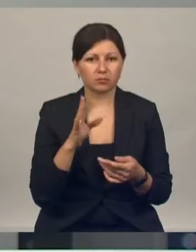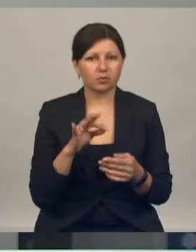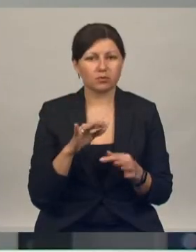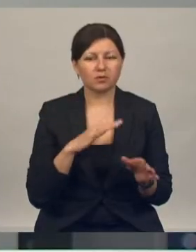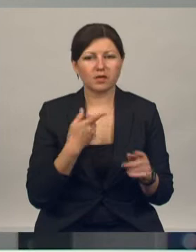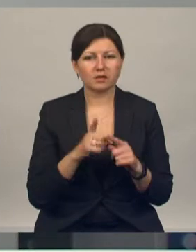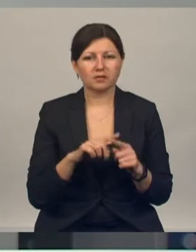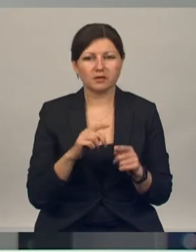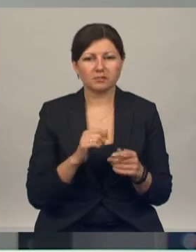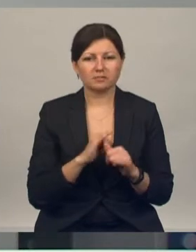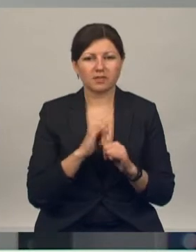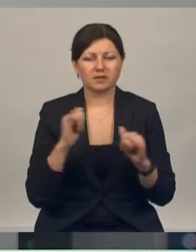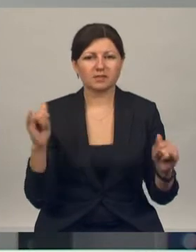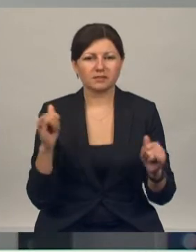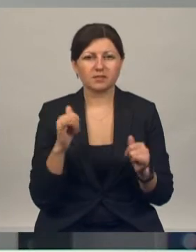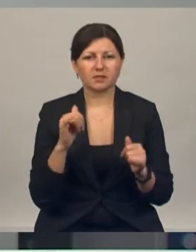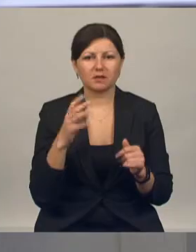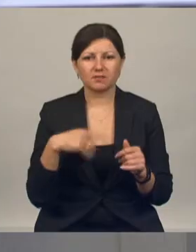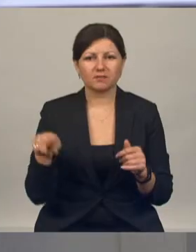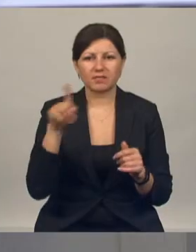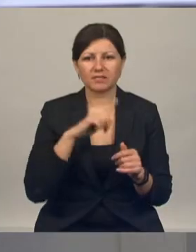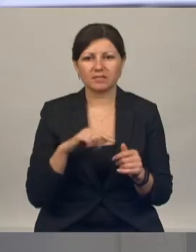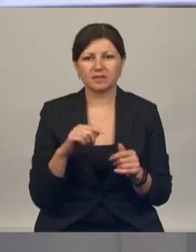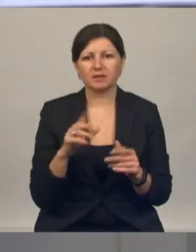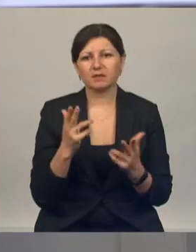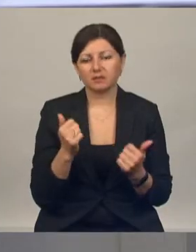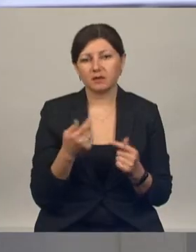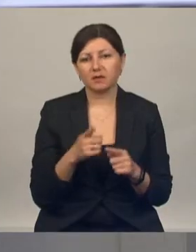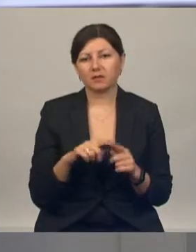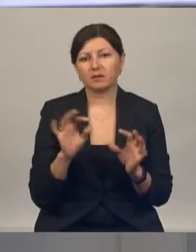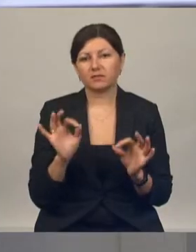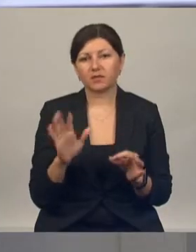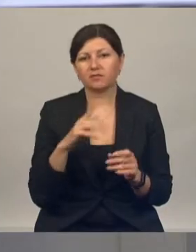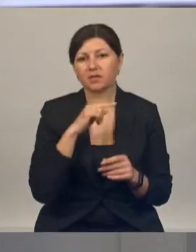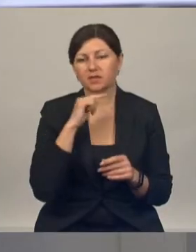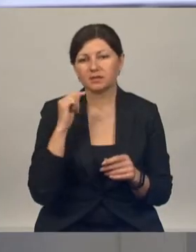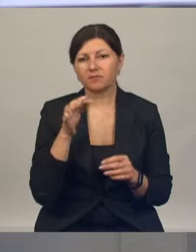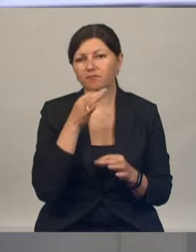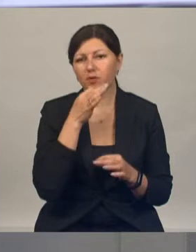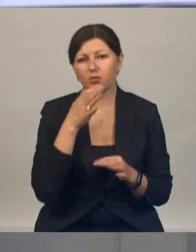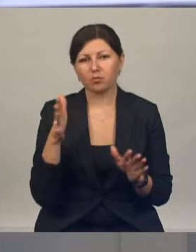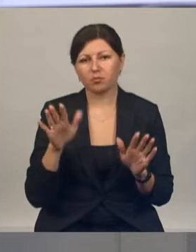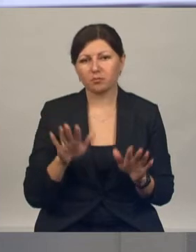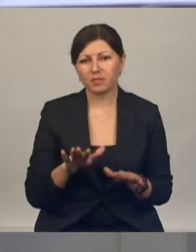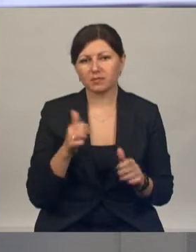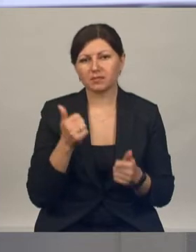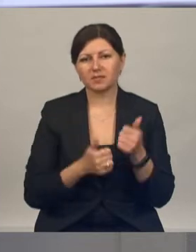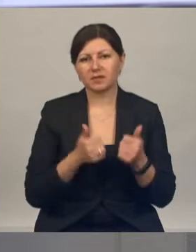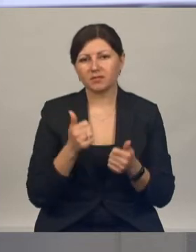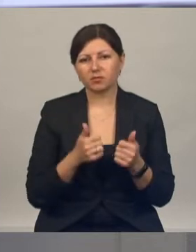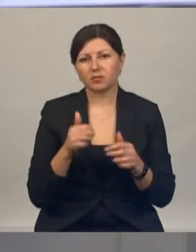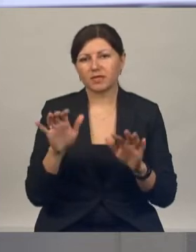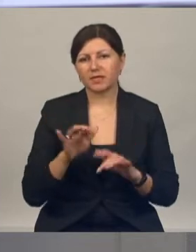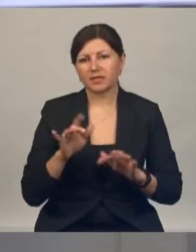развито во всех уголках нашей страны, так ли это? Да, это верно. В России в любом месте соревнуются в